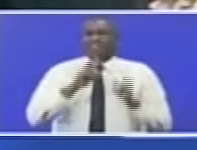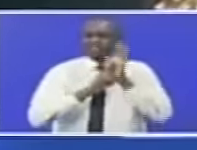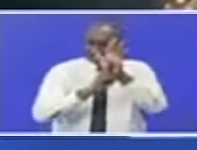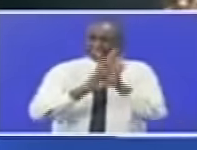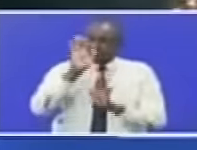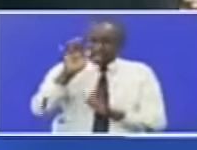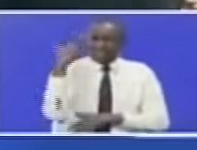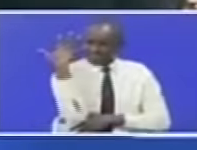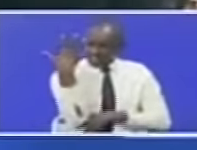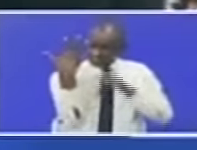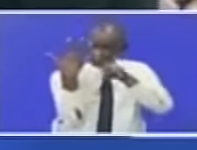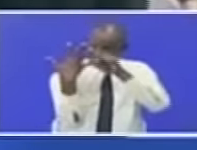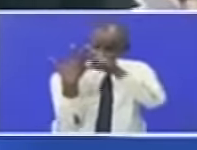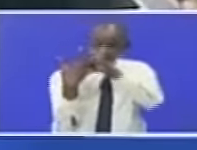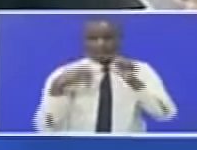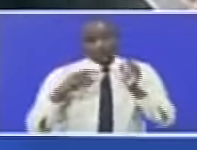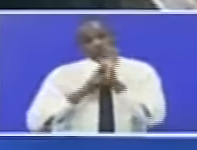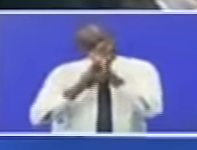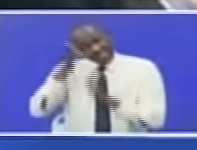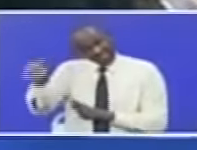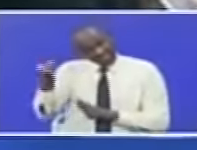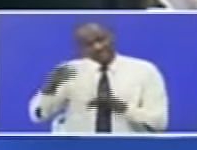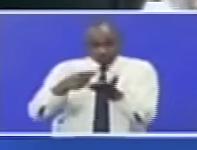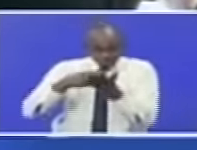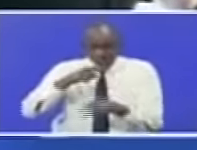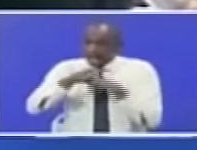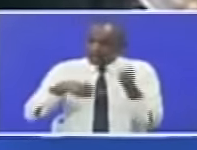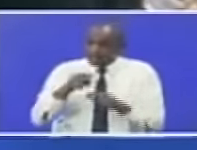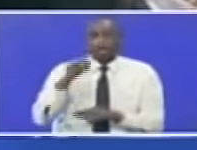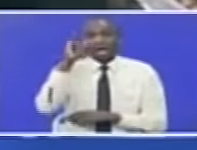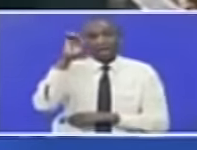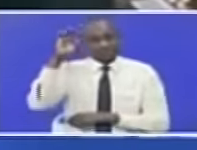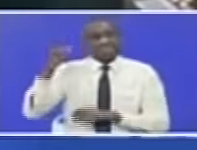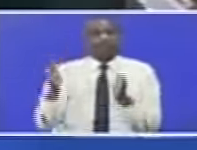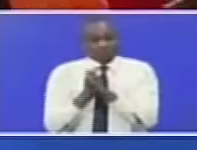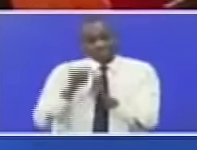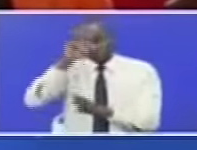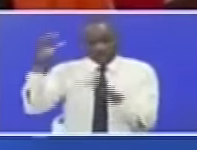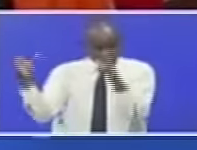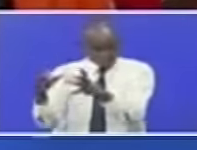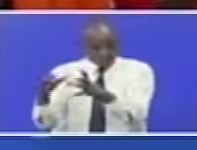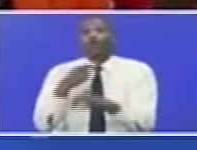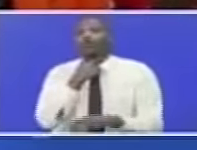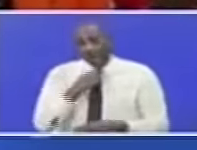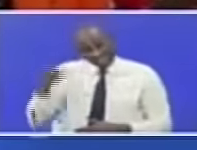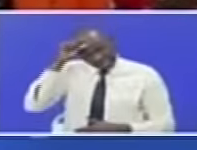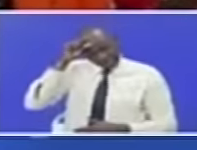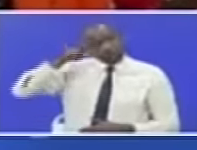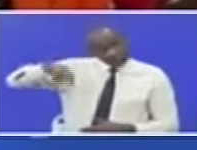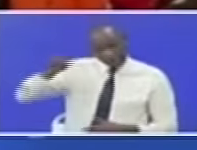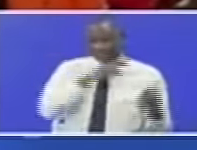Wao watan kwenye mazuma suluhu kuhusu la ibc na Sasa wana itaka serikali nayo kuwajima